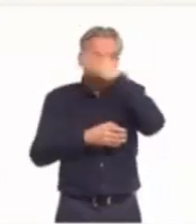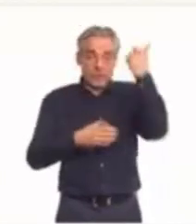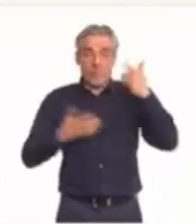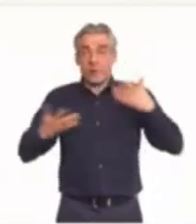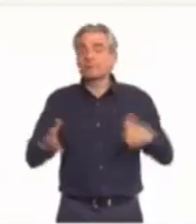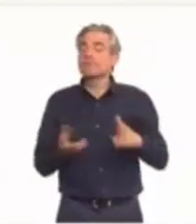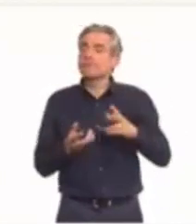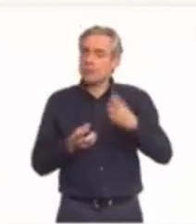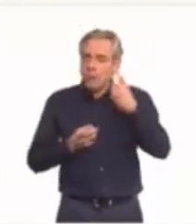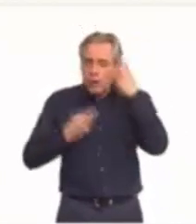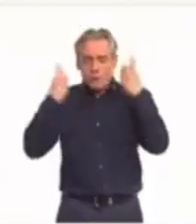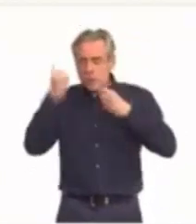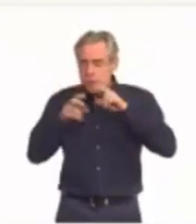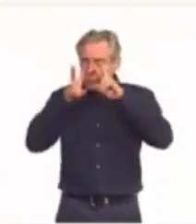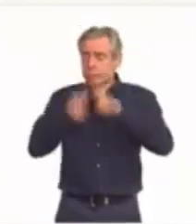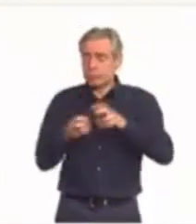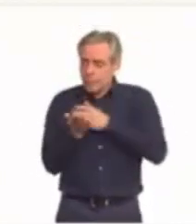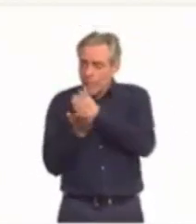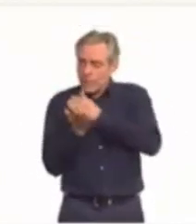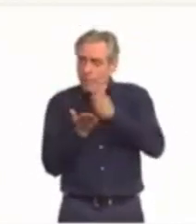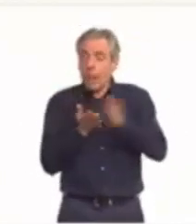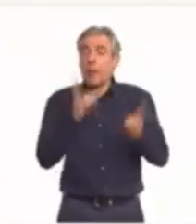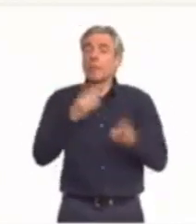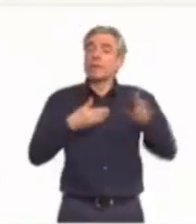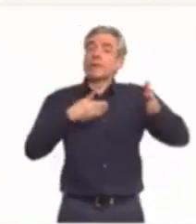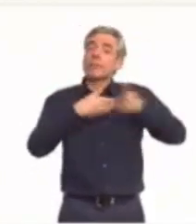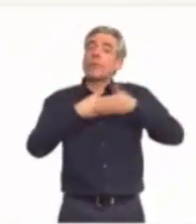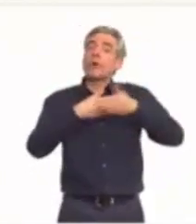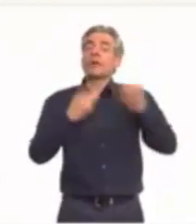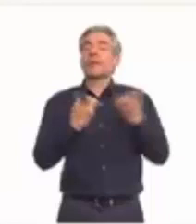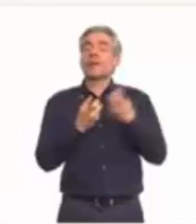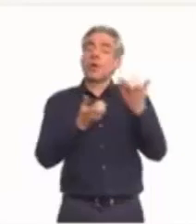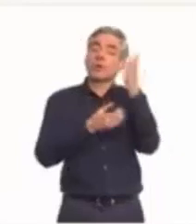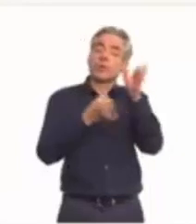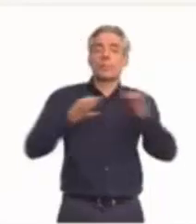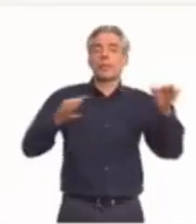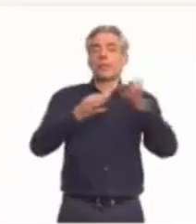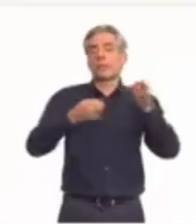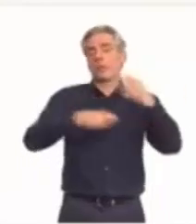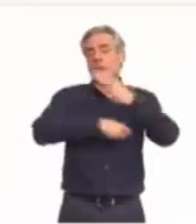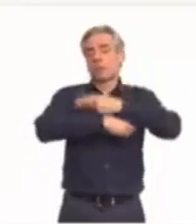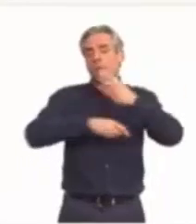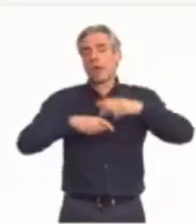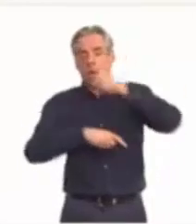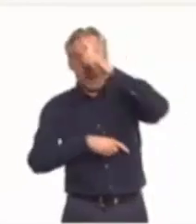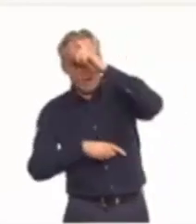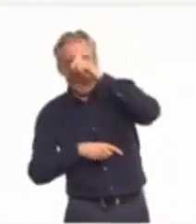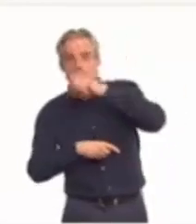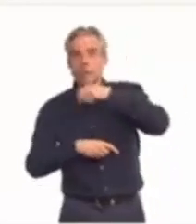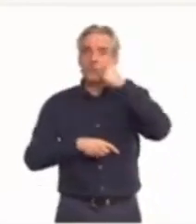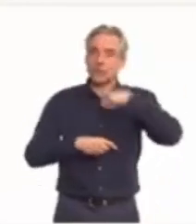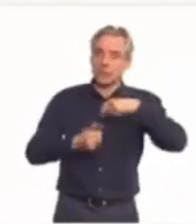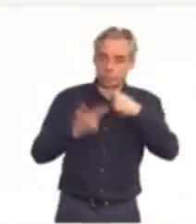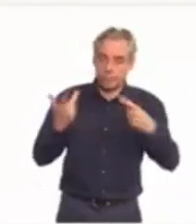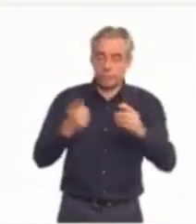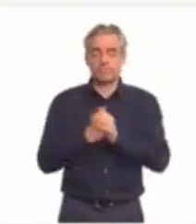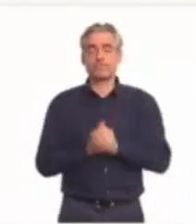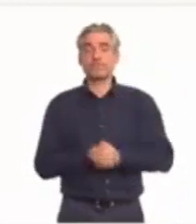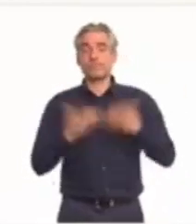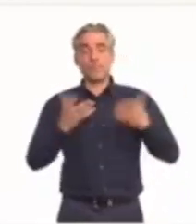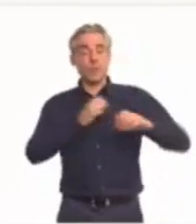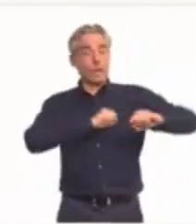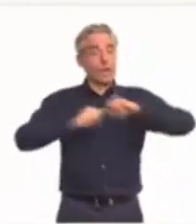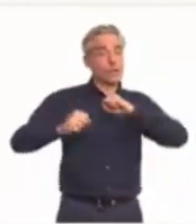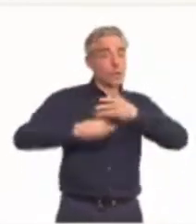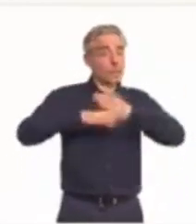pays. Nous étudions évidemment toutes les pistes, notamment la proximité géographique de pays frontaliers. Dans tous les cas, il nous faut être prêts à